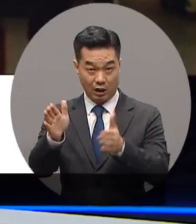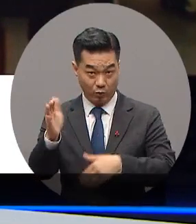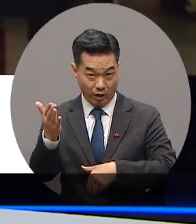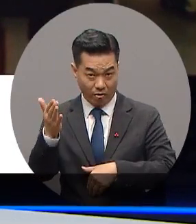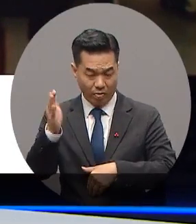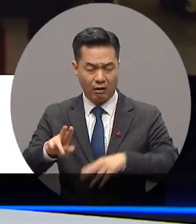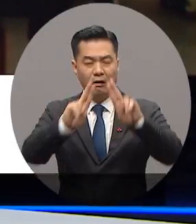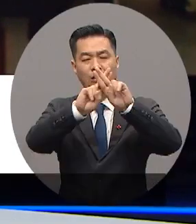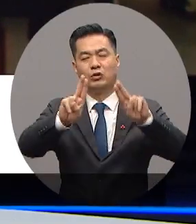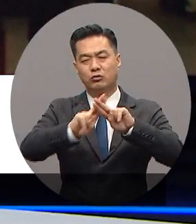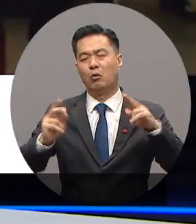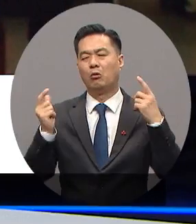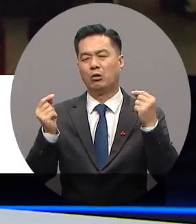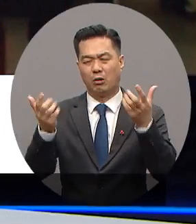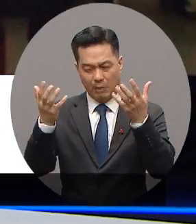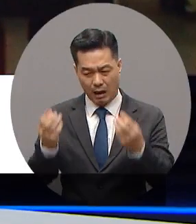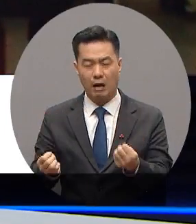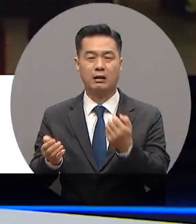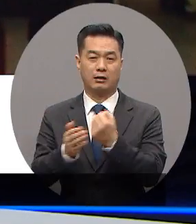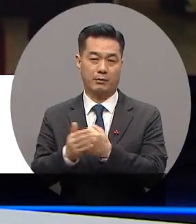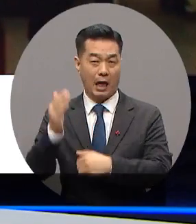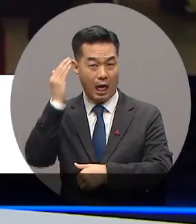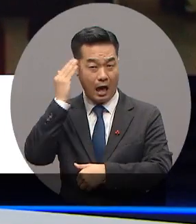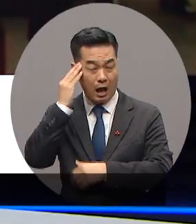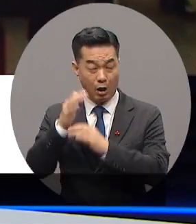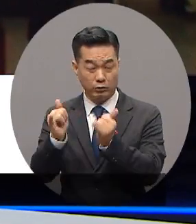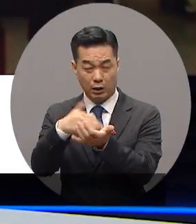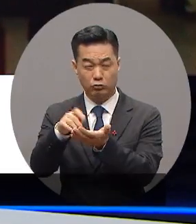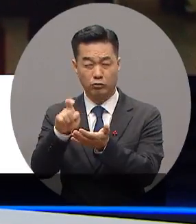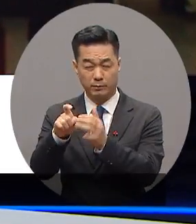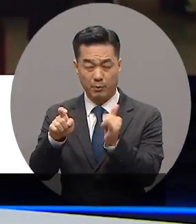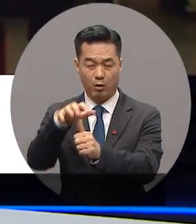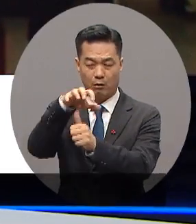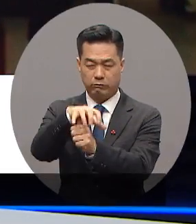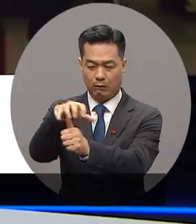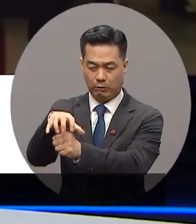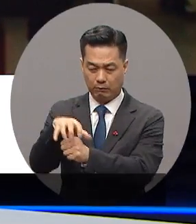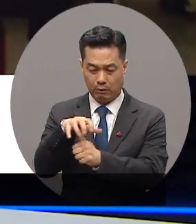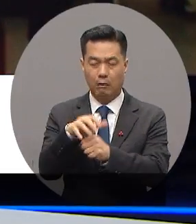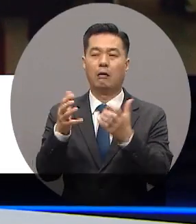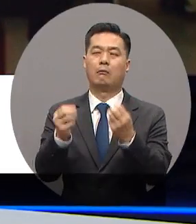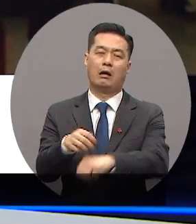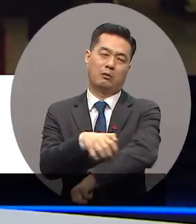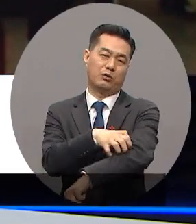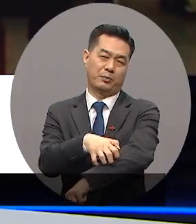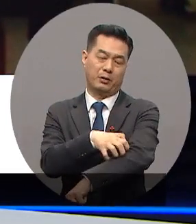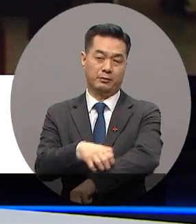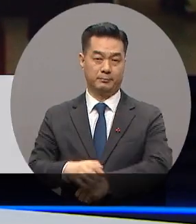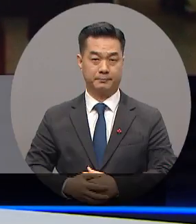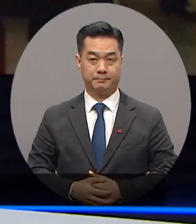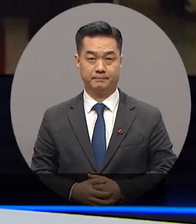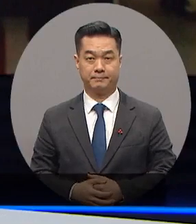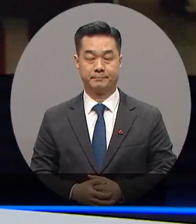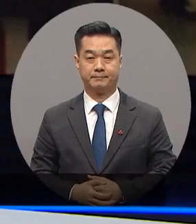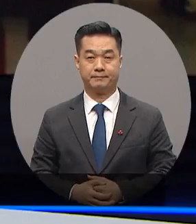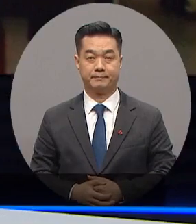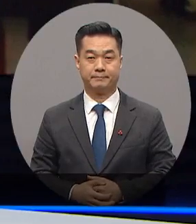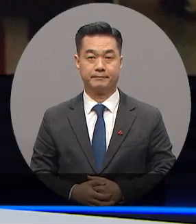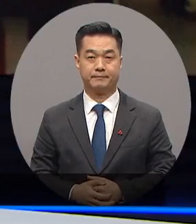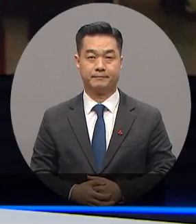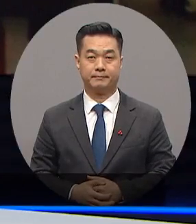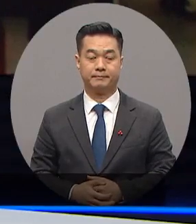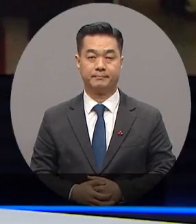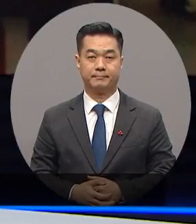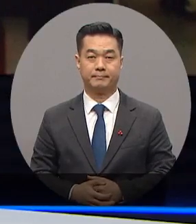취소된 항공편이 아직 많아서 한국인 승객 수십 명을 포함해서 많은 승객들이 불편을 겪고 있습니다. 김민욱 기자가